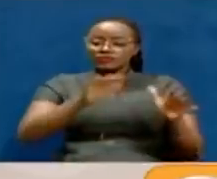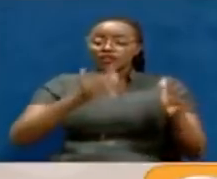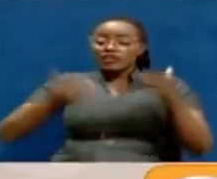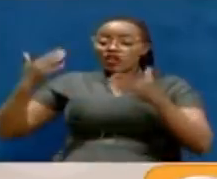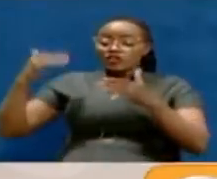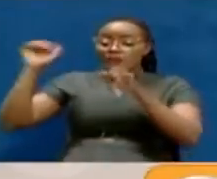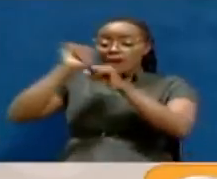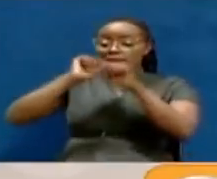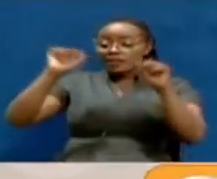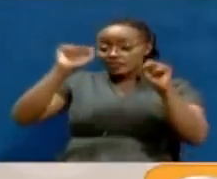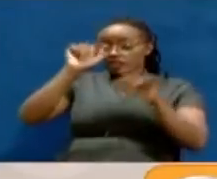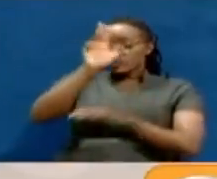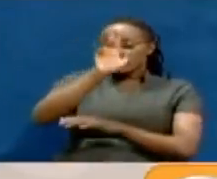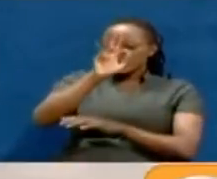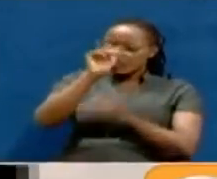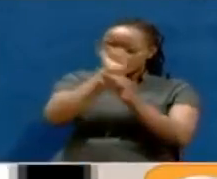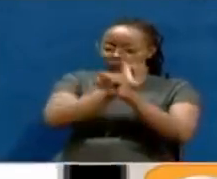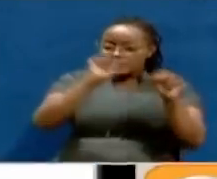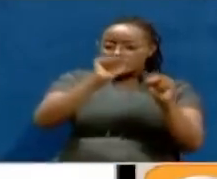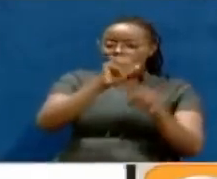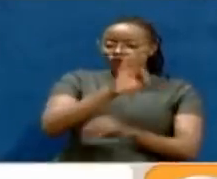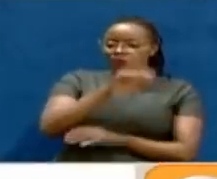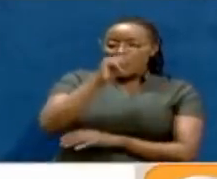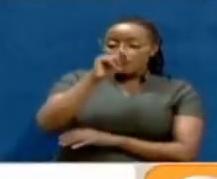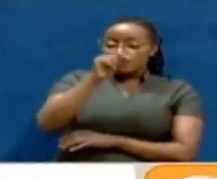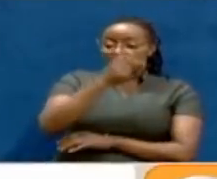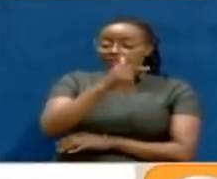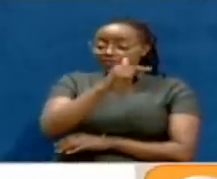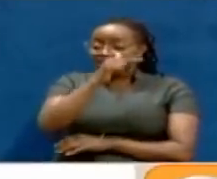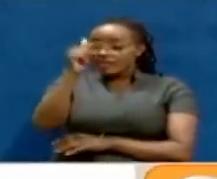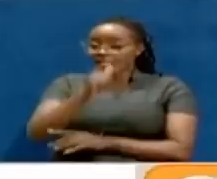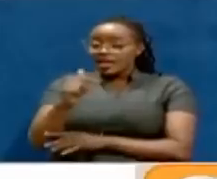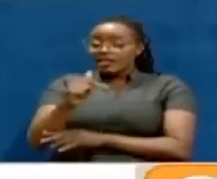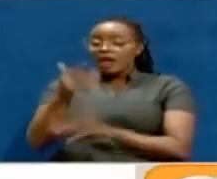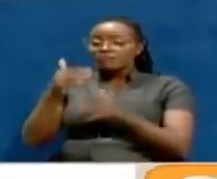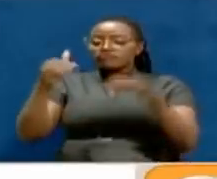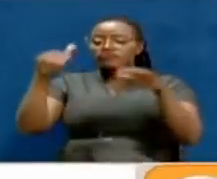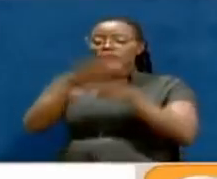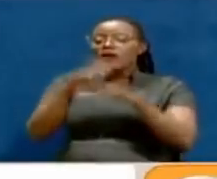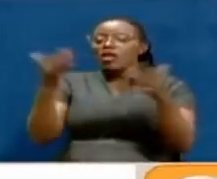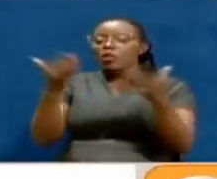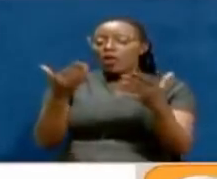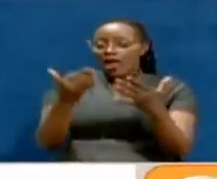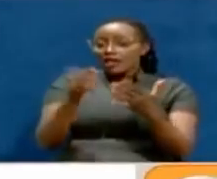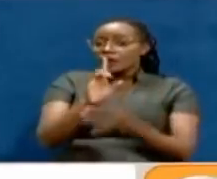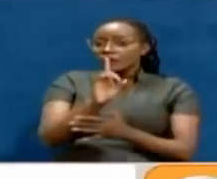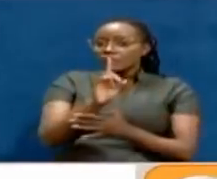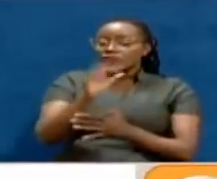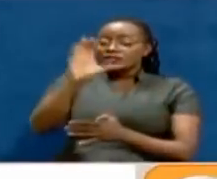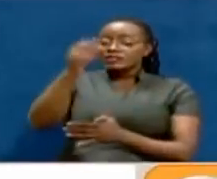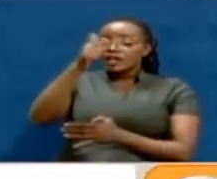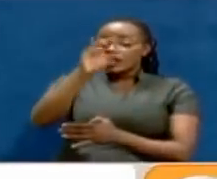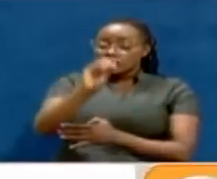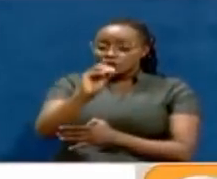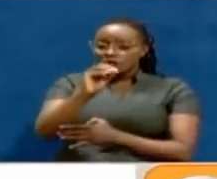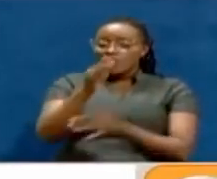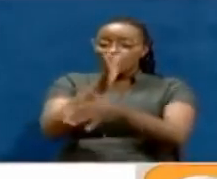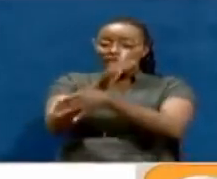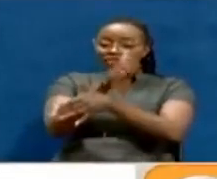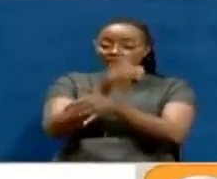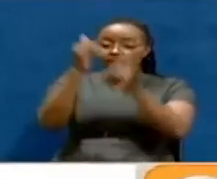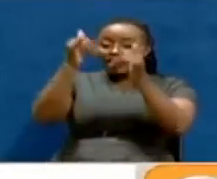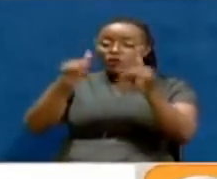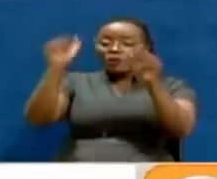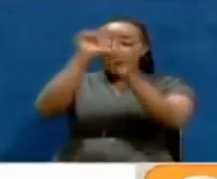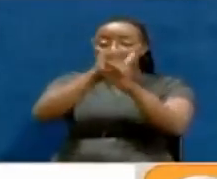Aliyekuwa rais wa Tanzania John Pombe Magufuli atazikwa Alhamisi ijayo nyumbani kwake huko Chato Geita. Rais mpya